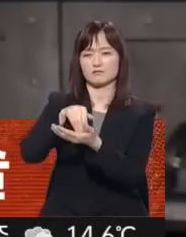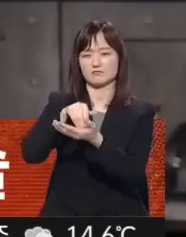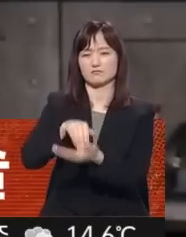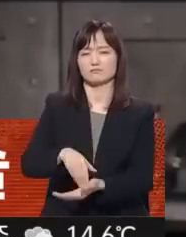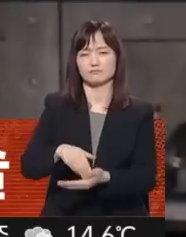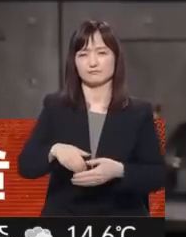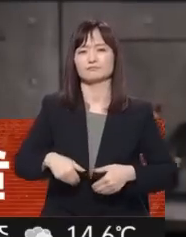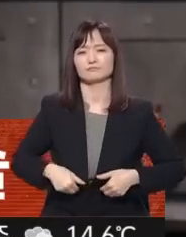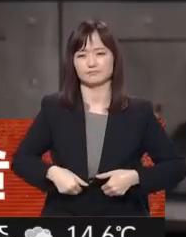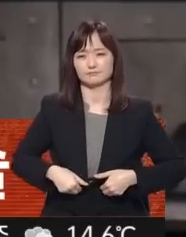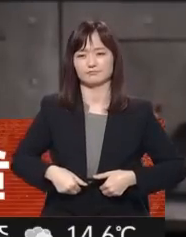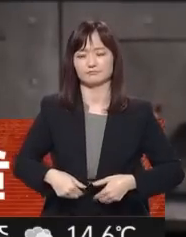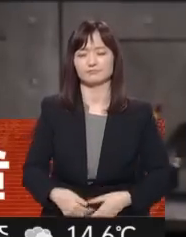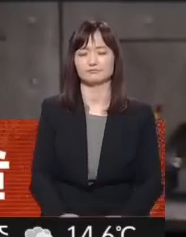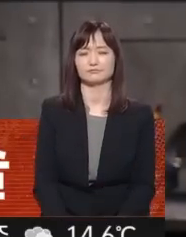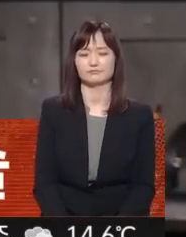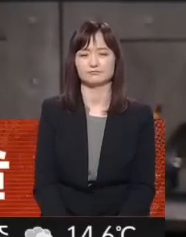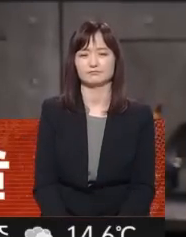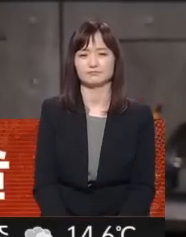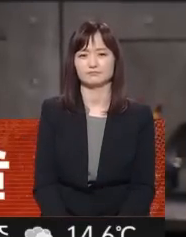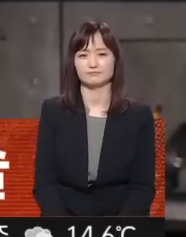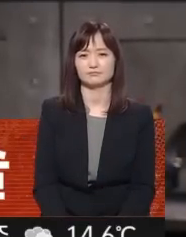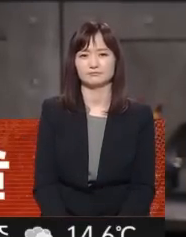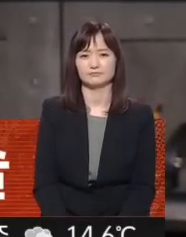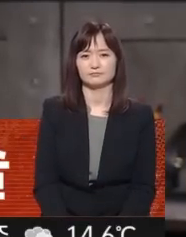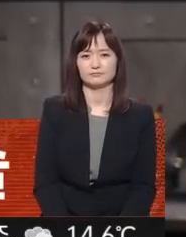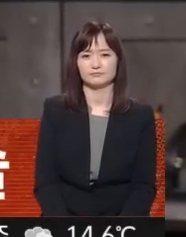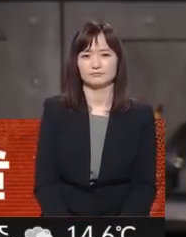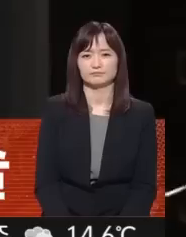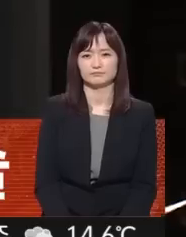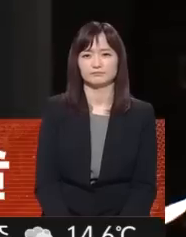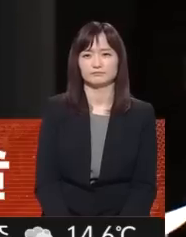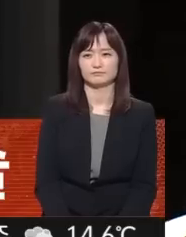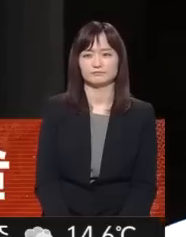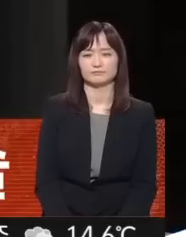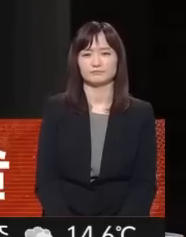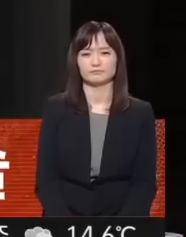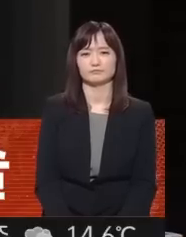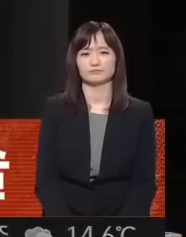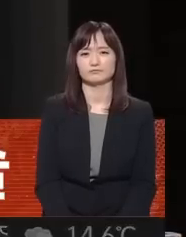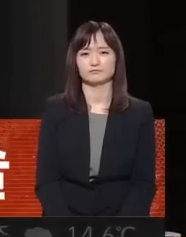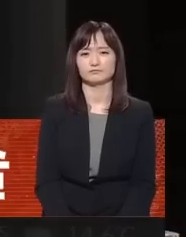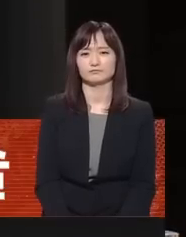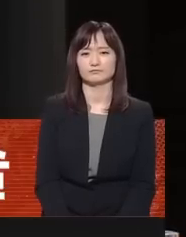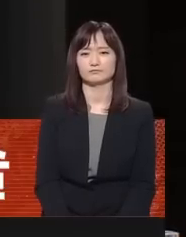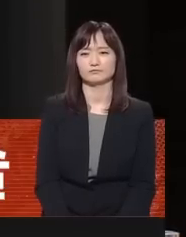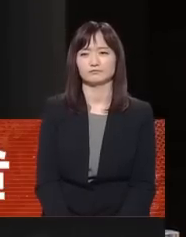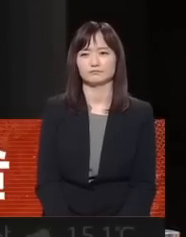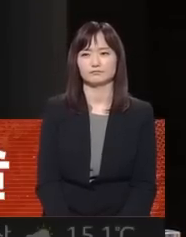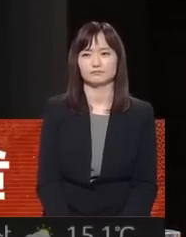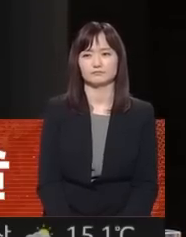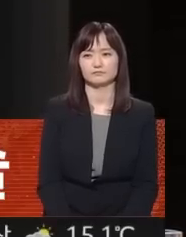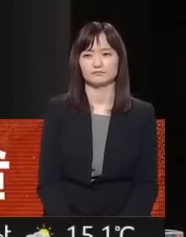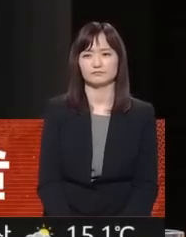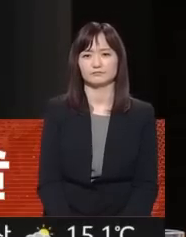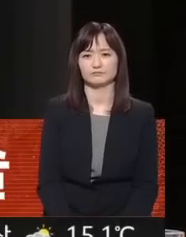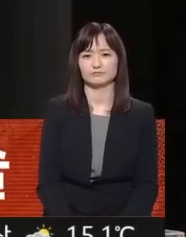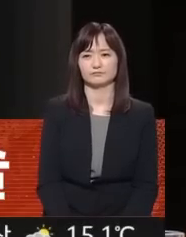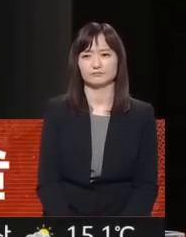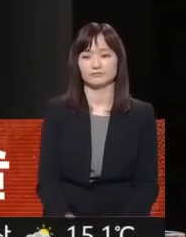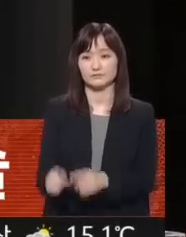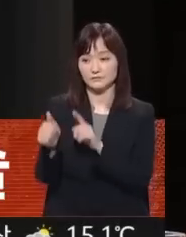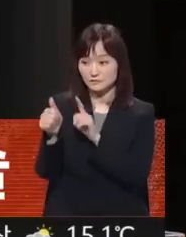처벌이 필요하지 않을까라는 말씀까지 함께 드리도록 하겠습니다 자 그런데 이제이 사건의 어떤 어떻게 저